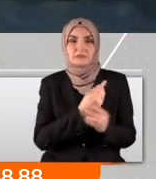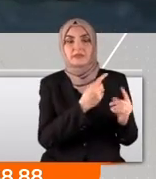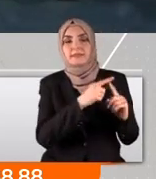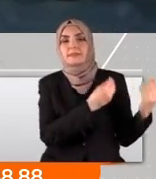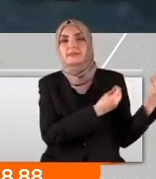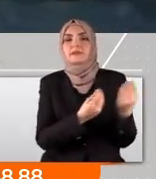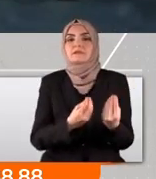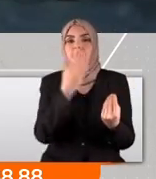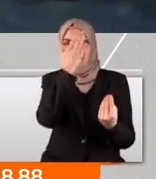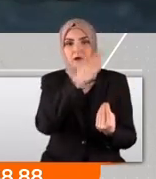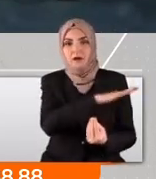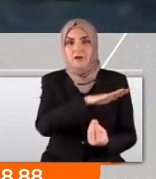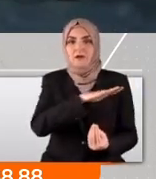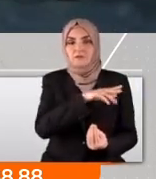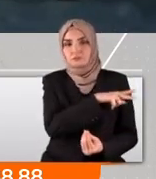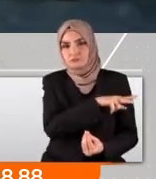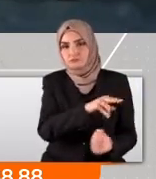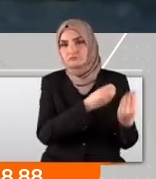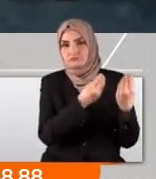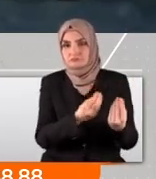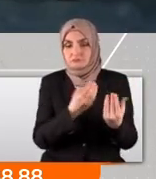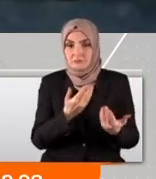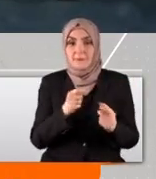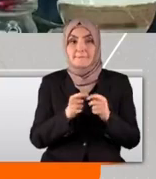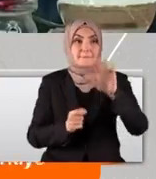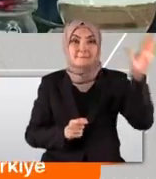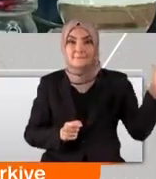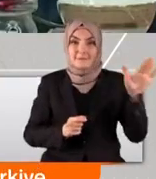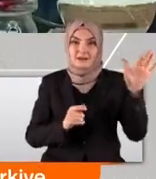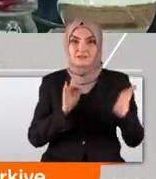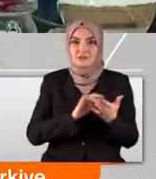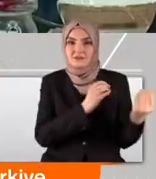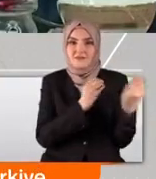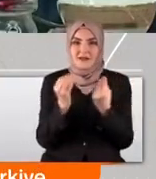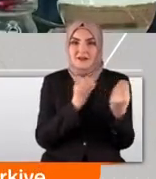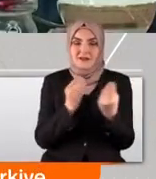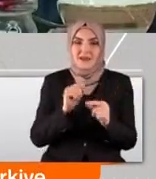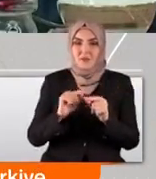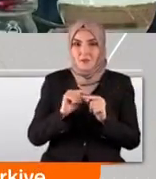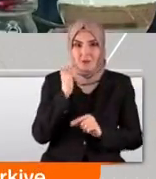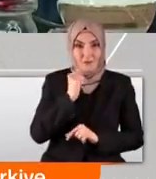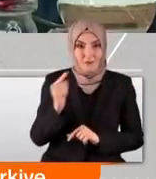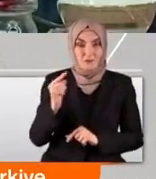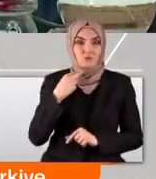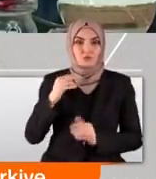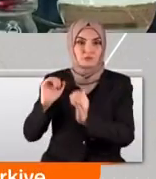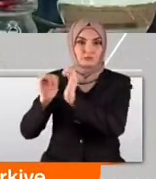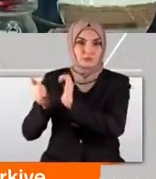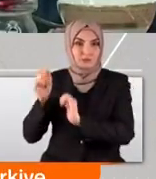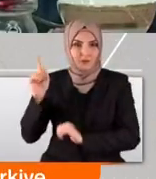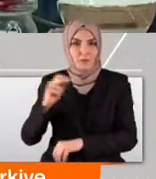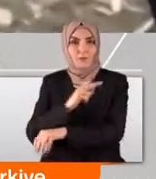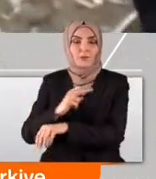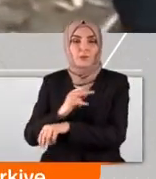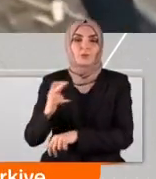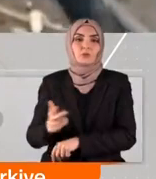askeri çekingenliğine rağmen yaptırımlarla giderek daha fazla köşeye sıkışan Putin'in sabırsızlığını ise bombardımanın şiddetinden anlamak mümkün.